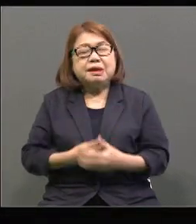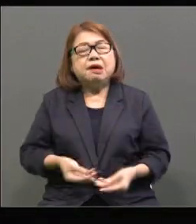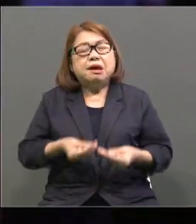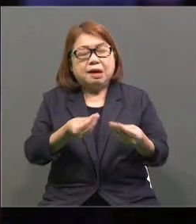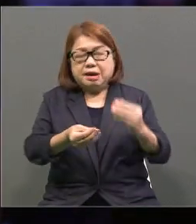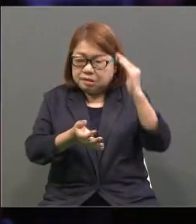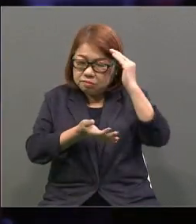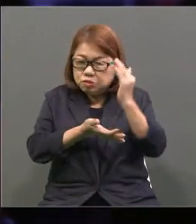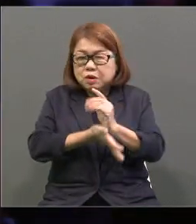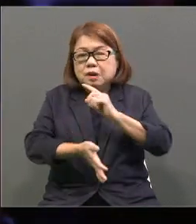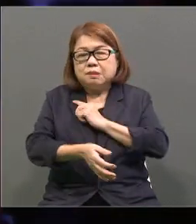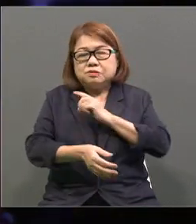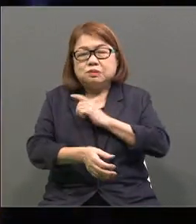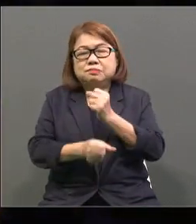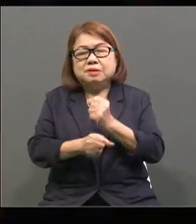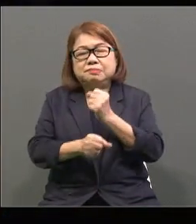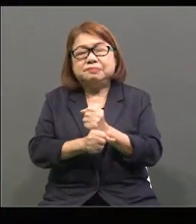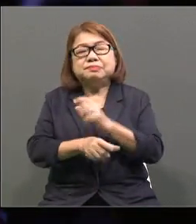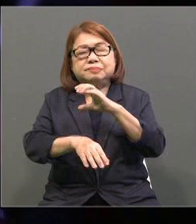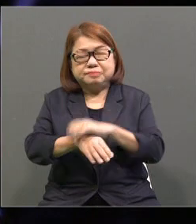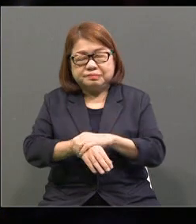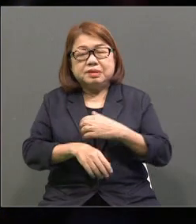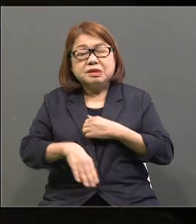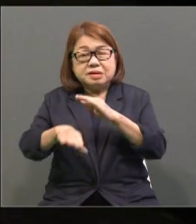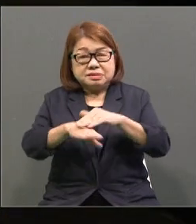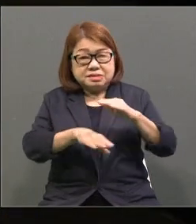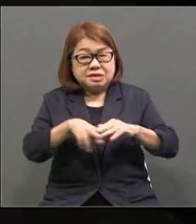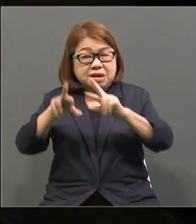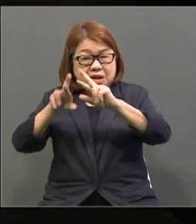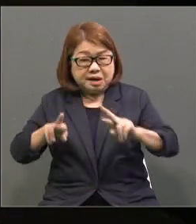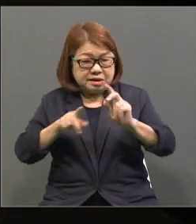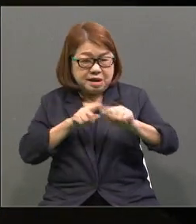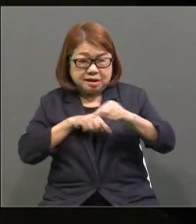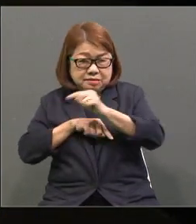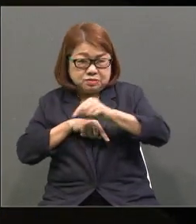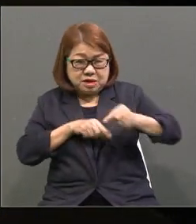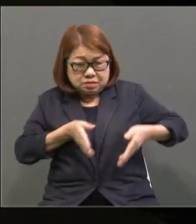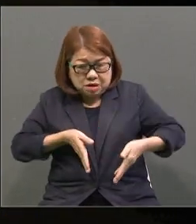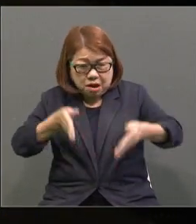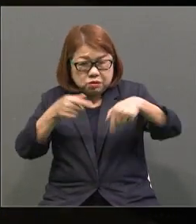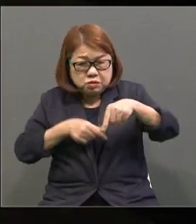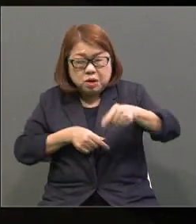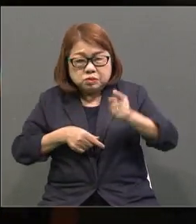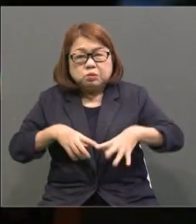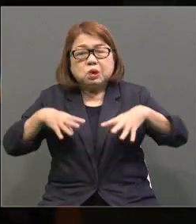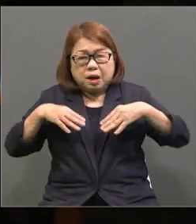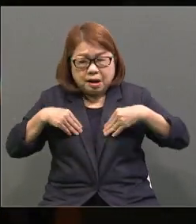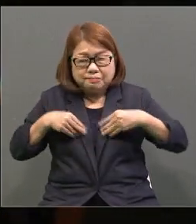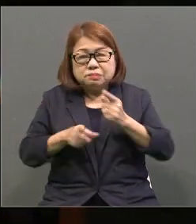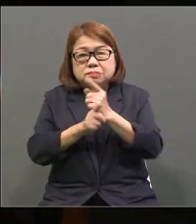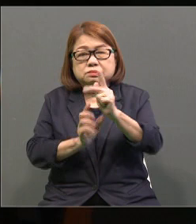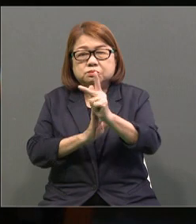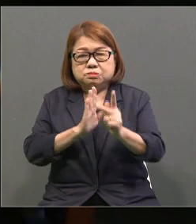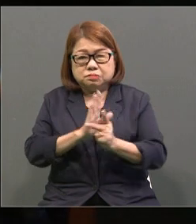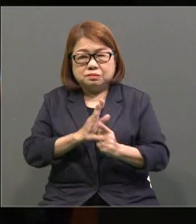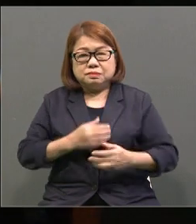สอบสวนดำเนินการตามกฎหมายต่อไปนอกจากนี้ก็กำชับบรรดาผู้ประกอบการที่อยู่บริเวณตรงนี้ว่าจะต้องปฏิบัติตามกฎหมายอย่างเคร่งครัด